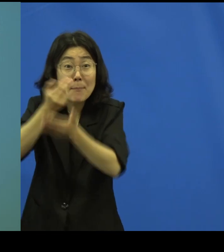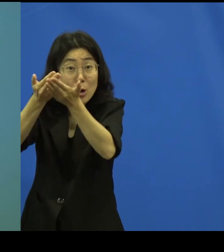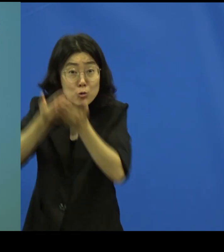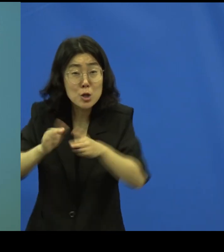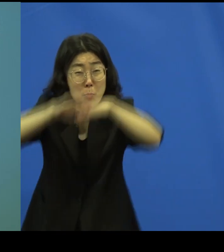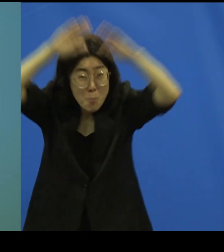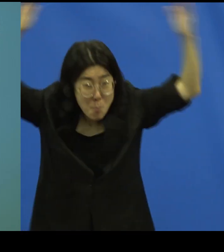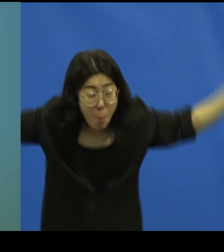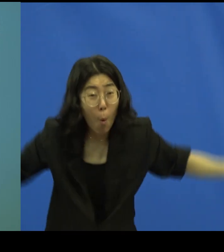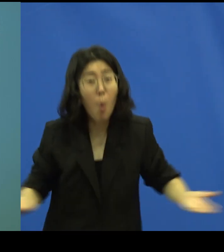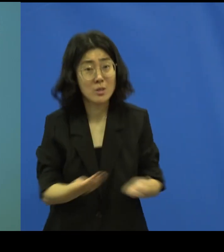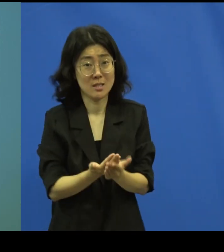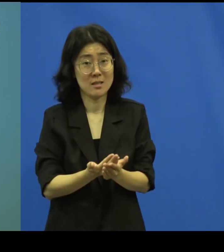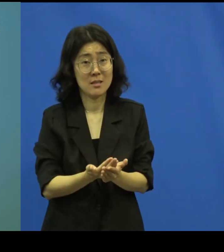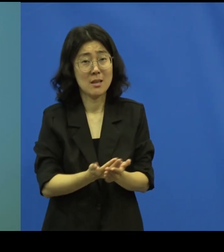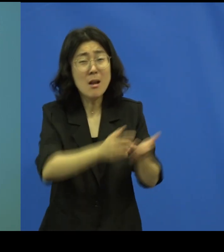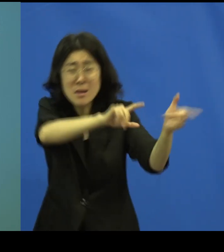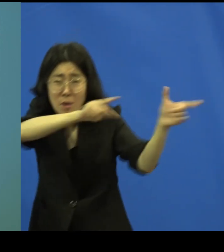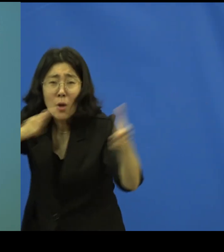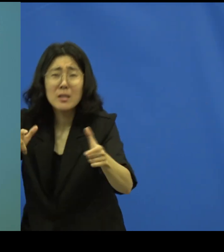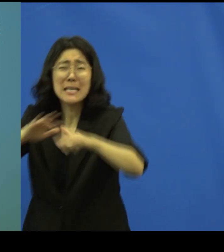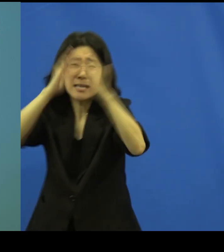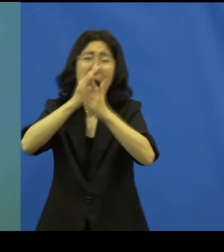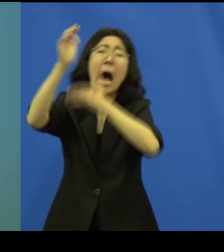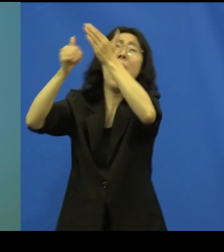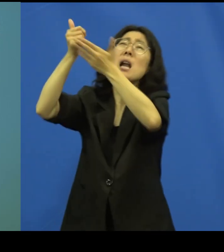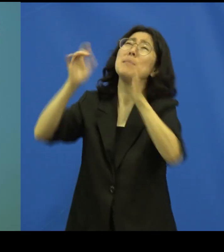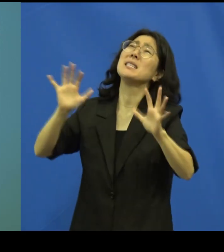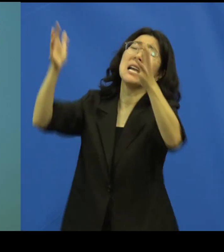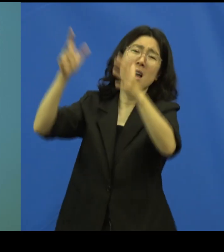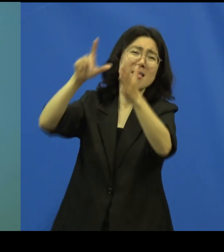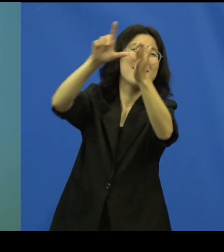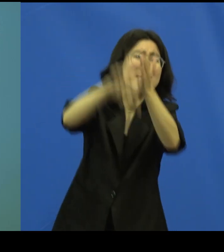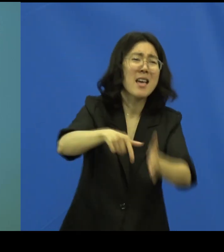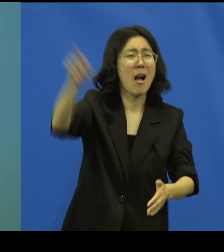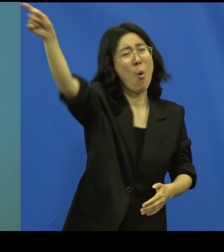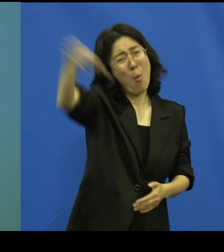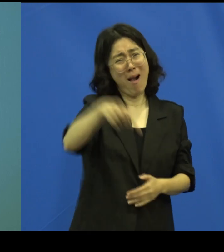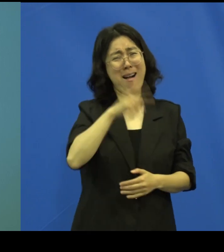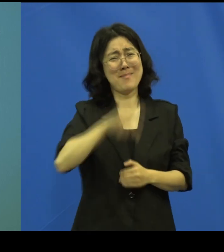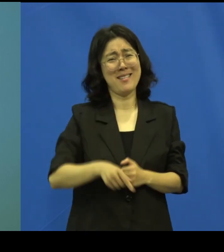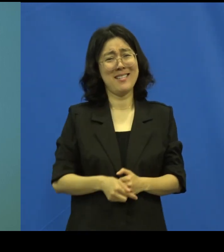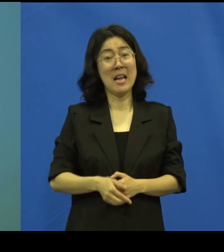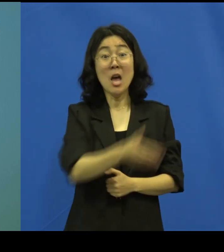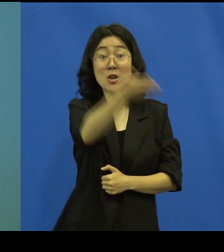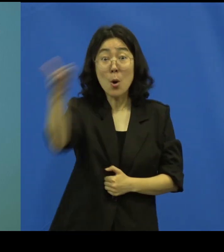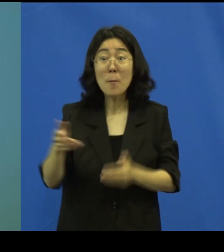영원히, 여러분 신앙생활의 핵심은 찬양하는 것입니다.